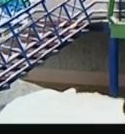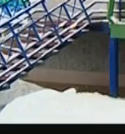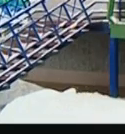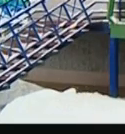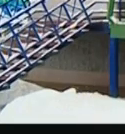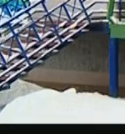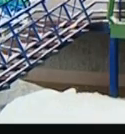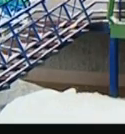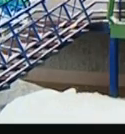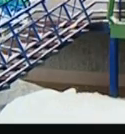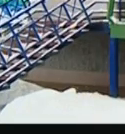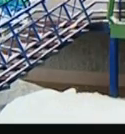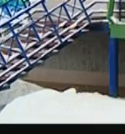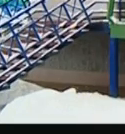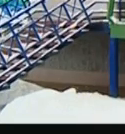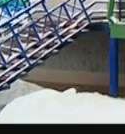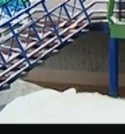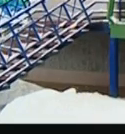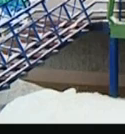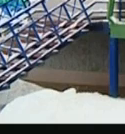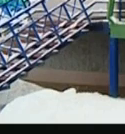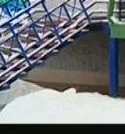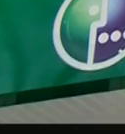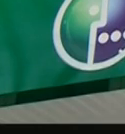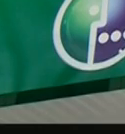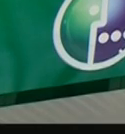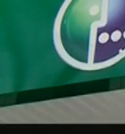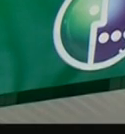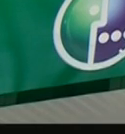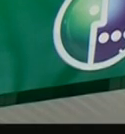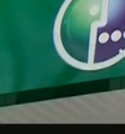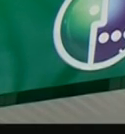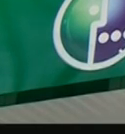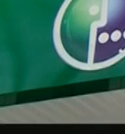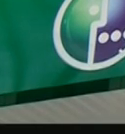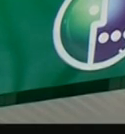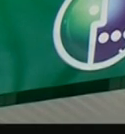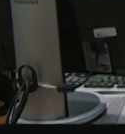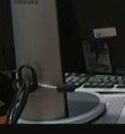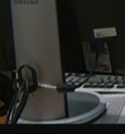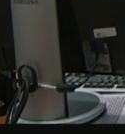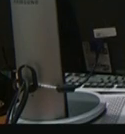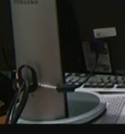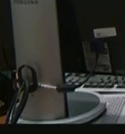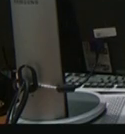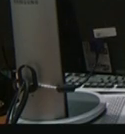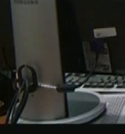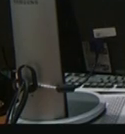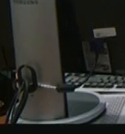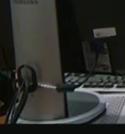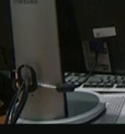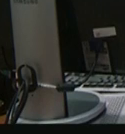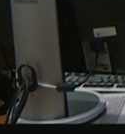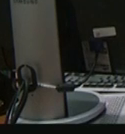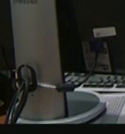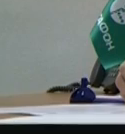В командировках и путешествиях теперь можно смело пользоваться мобильной связью. Своим корпоративным клиентам компания «Мегафон» предлагает выгодный,